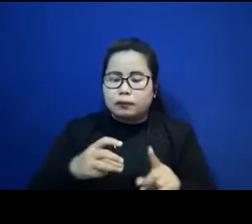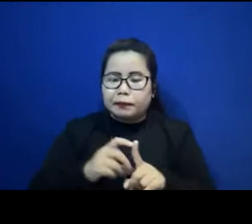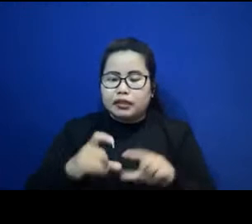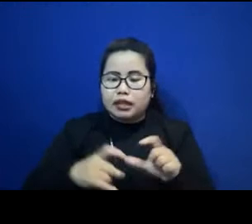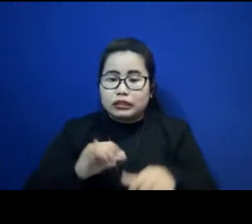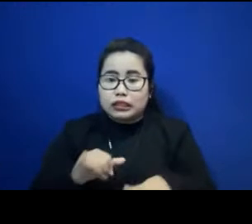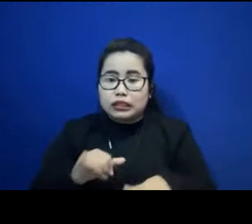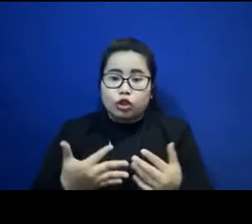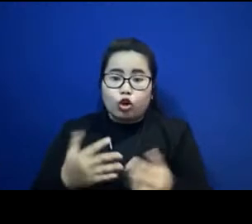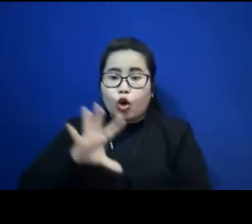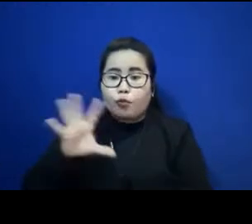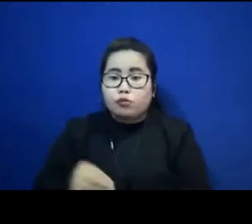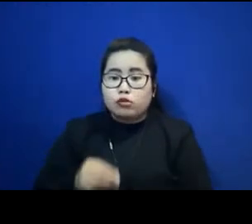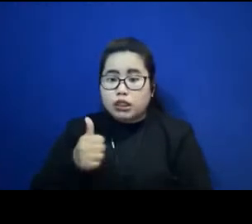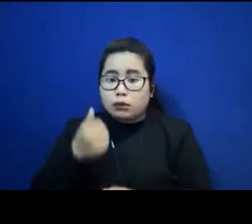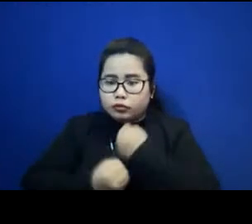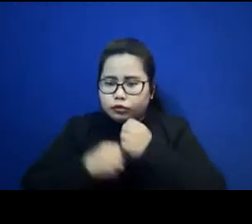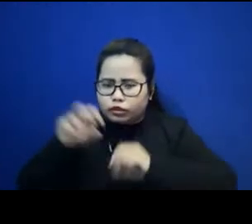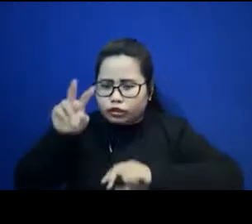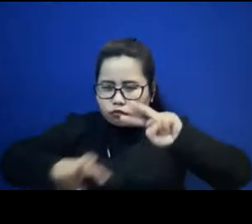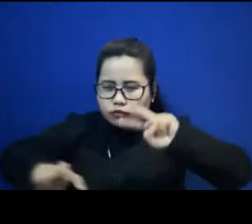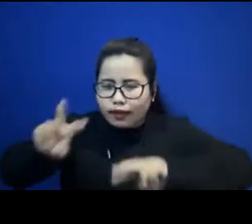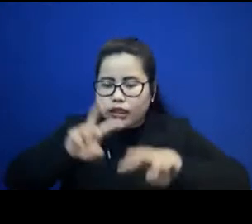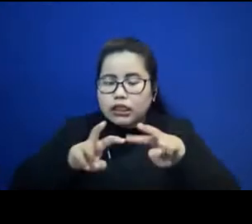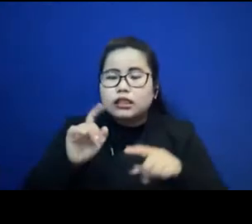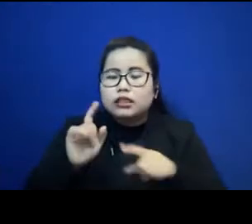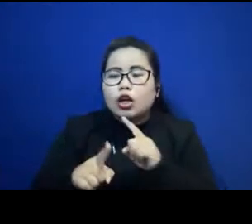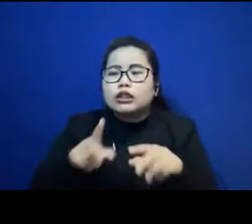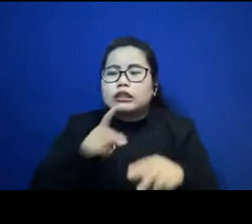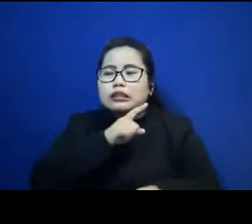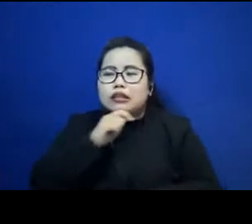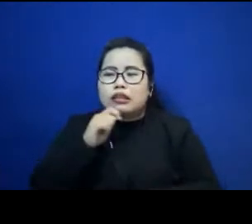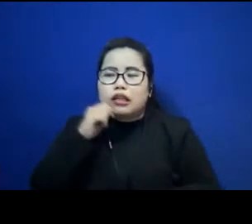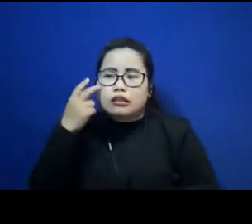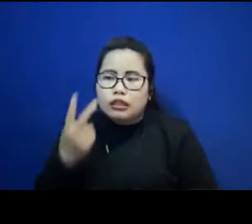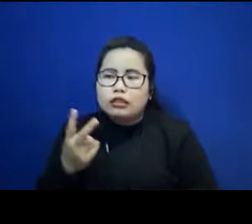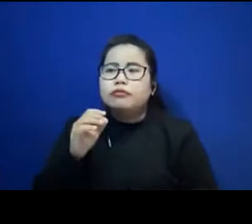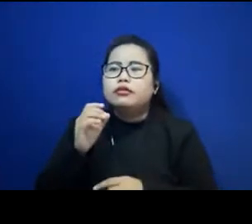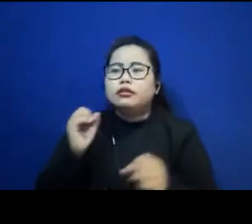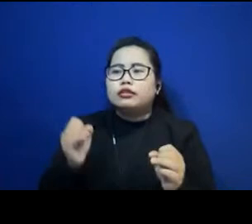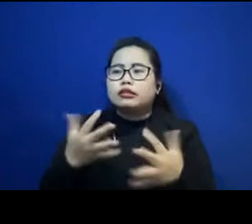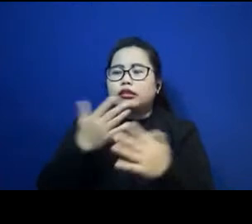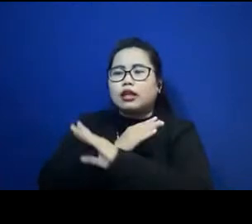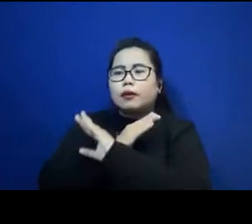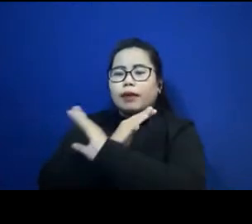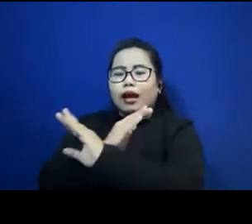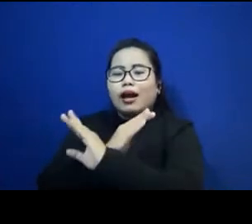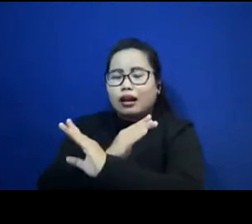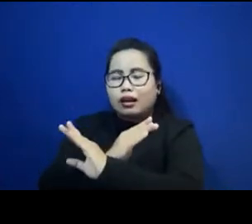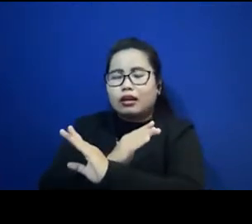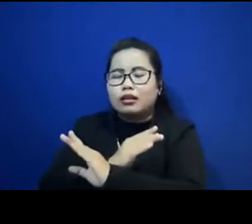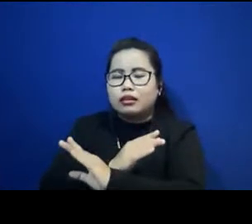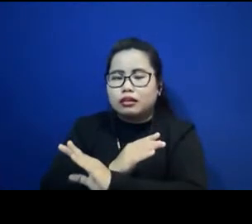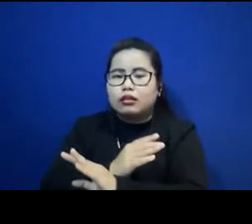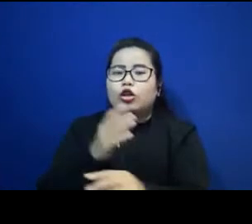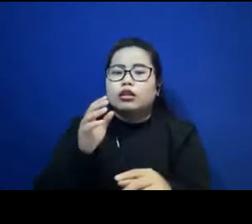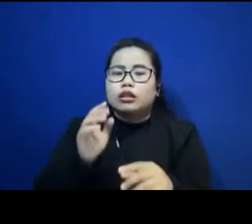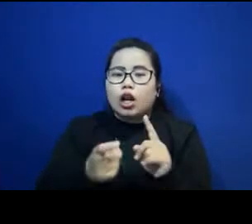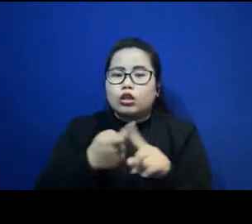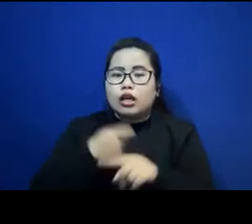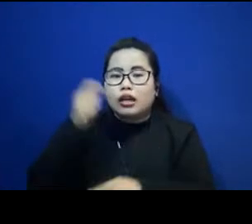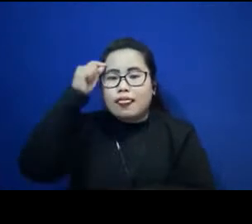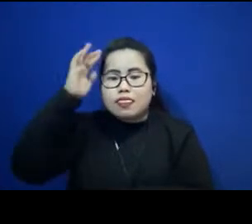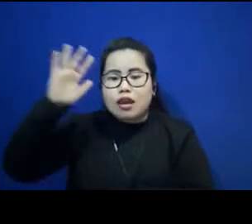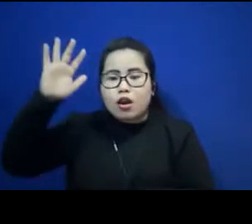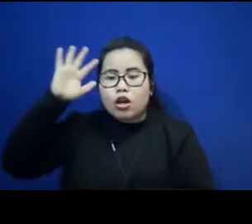melakukan investigasi dan kalau bisa memang dilihat terjadi pelanggaran yang Abah secara teori